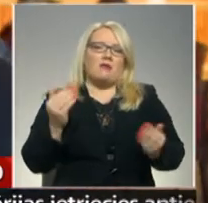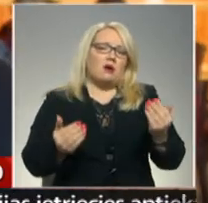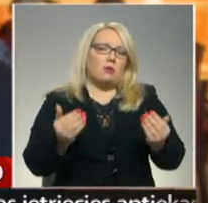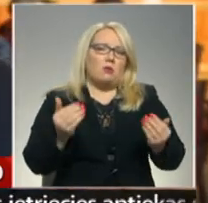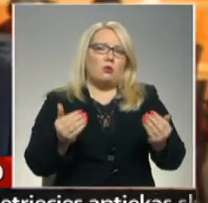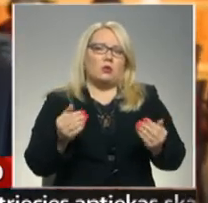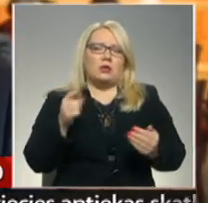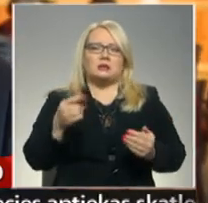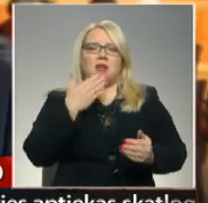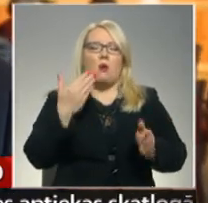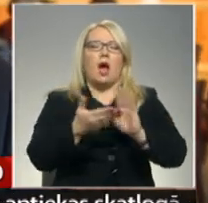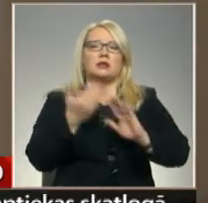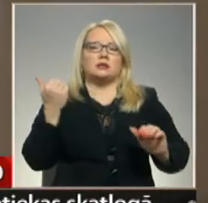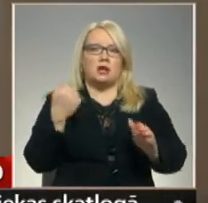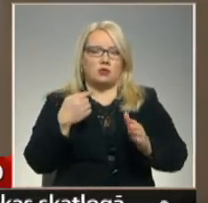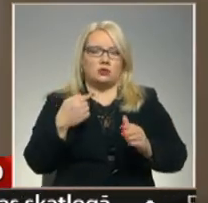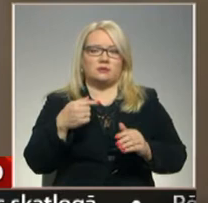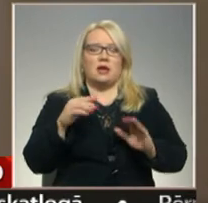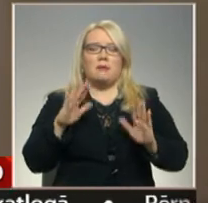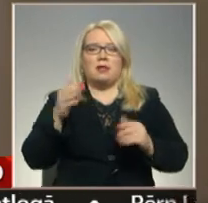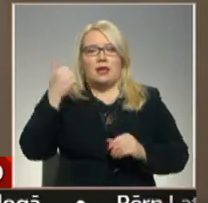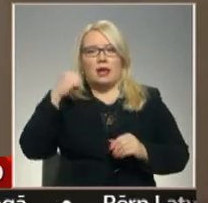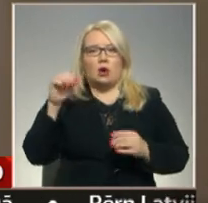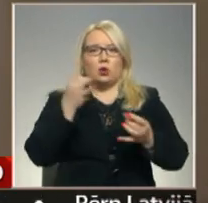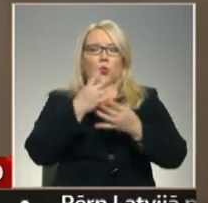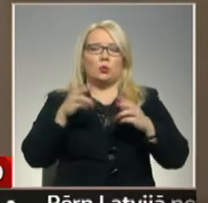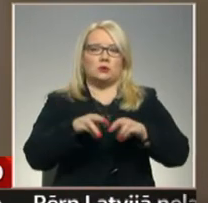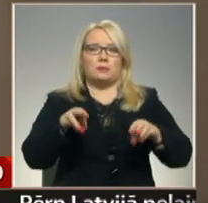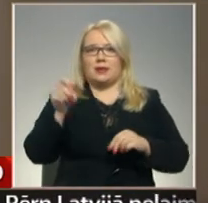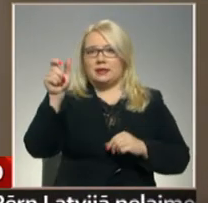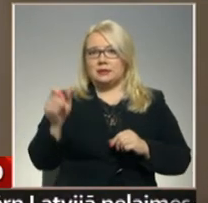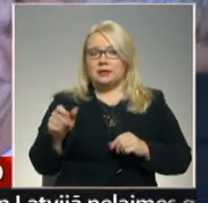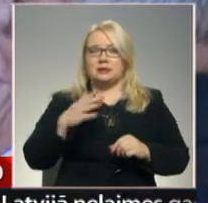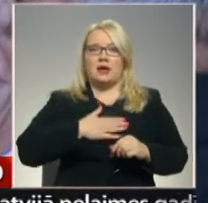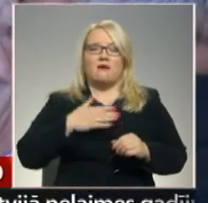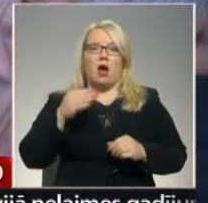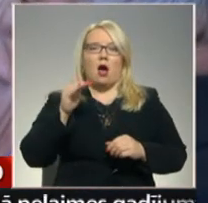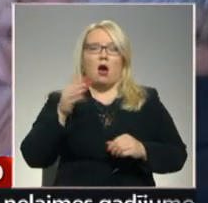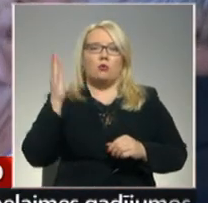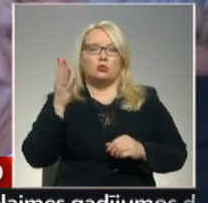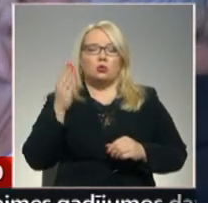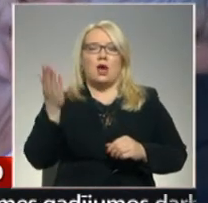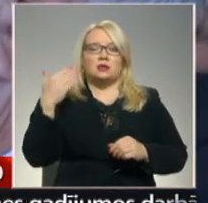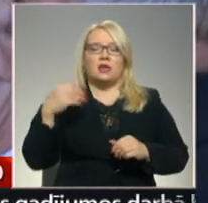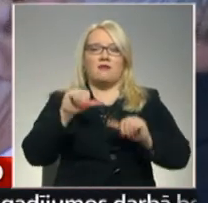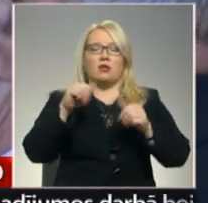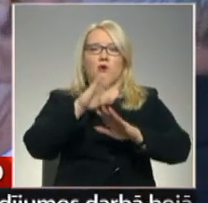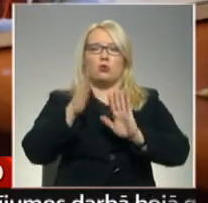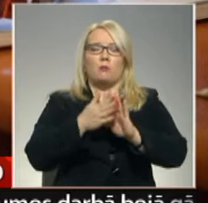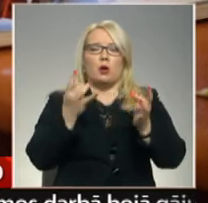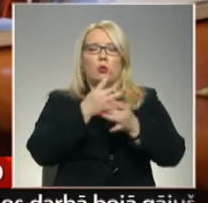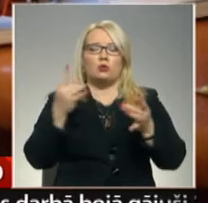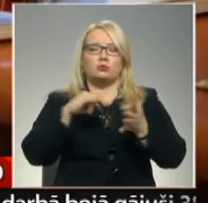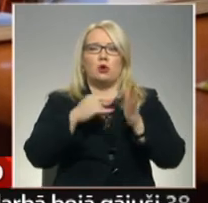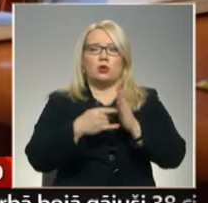kad tas nav atsaucām tādai jūra atzīšanu. Savukārt Igaunijas kultūras ministrs Indreks Sars savā uzrunā aicināja veidot kopīgu kultūras projektu